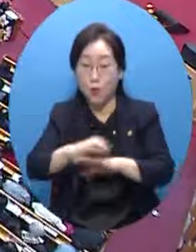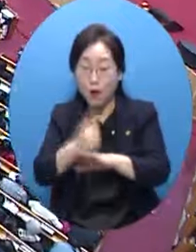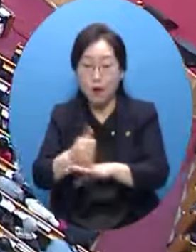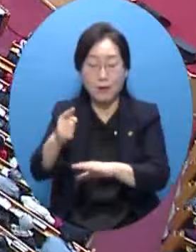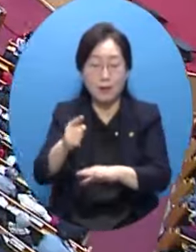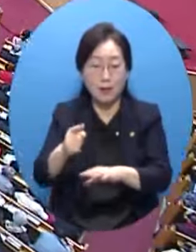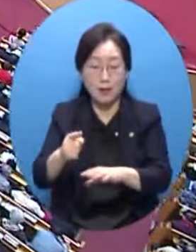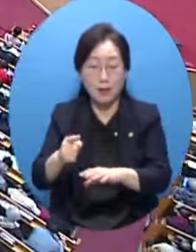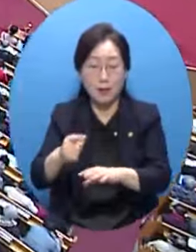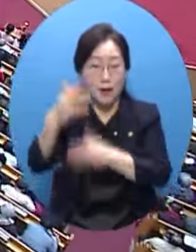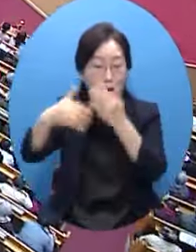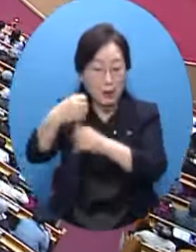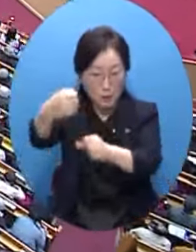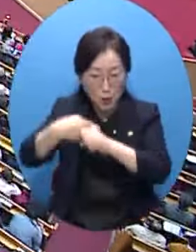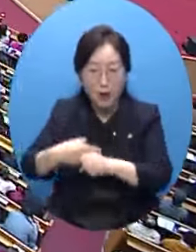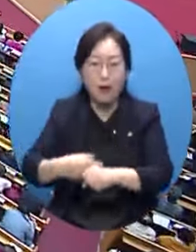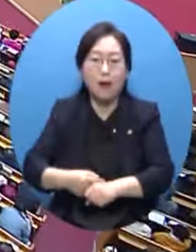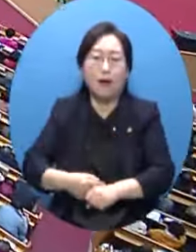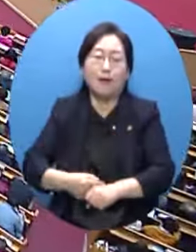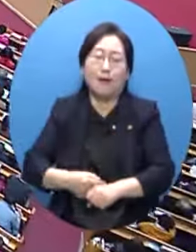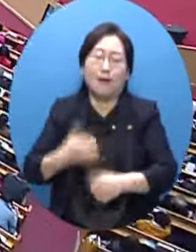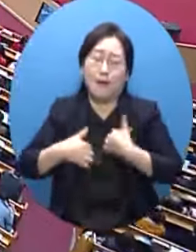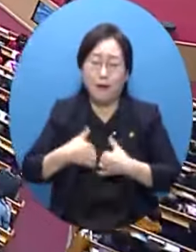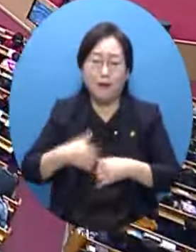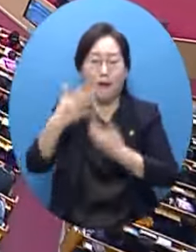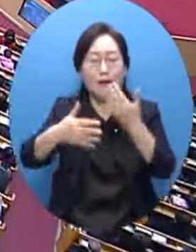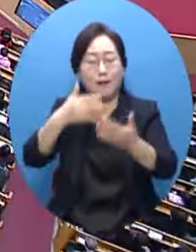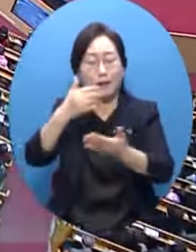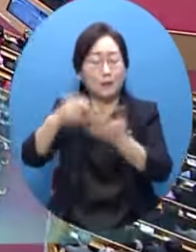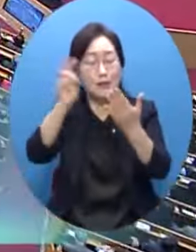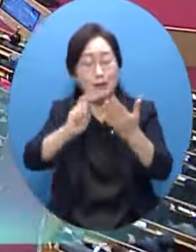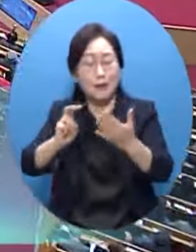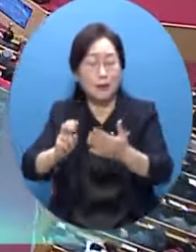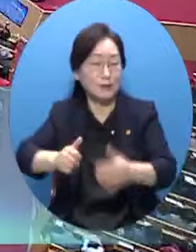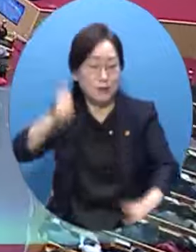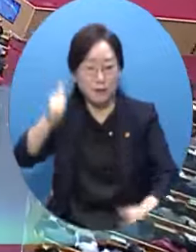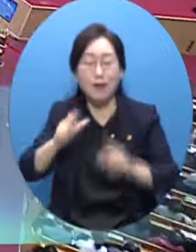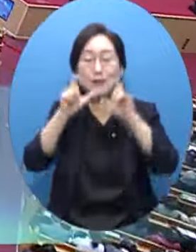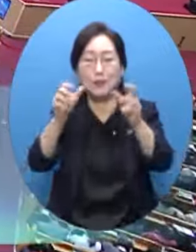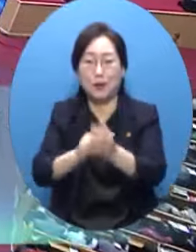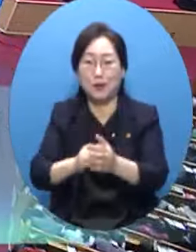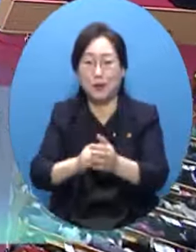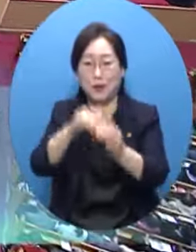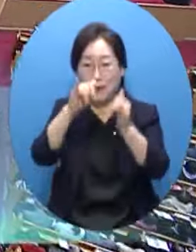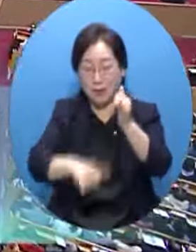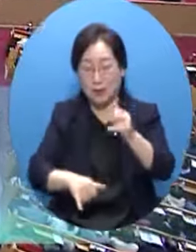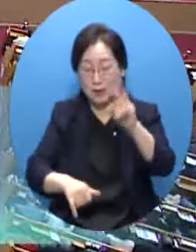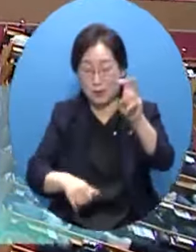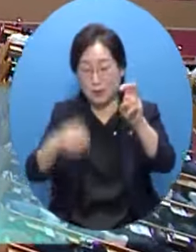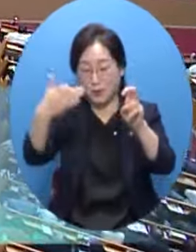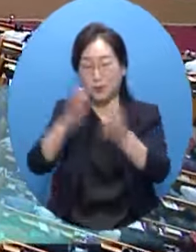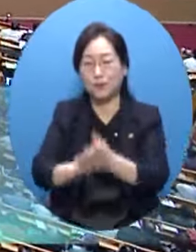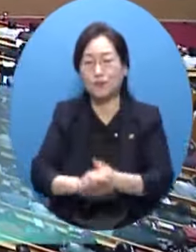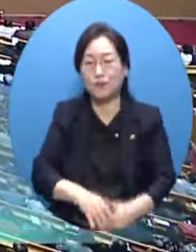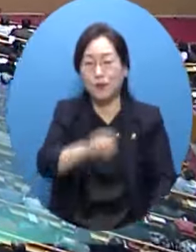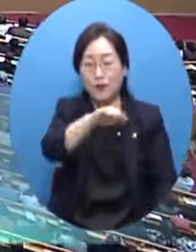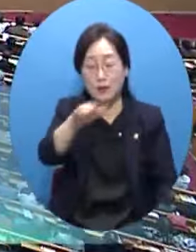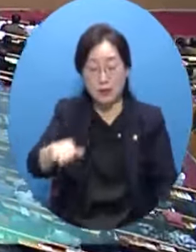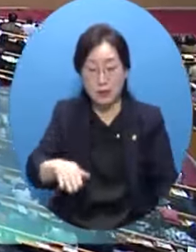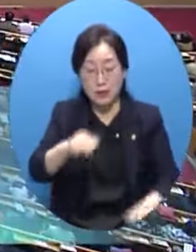기뻐서 주님을 찬양하자고 선포했습니다. 역대하 1장 19절입니다. 그가 자손과 고라 자손에게 속한 레위 사람들을